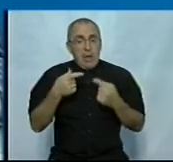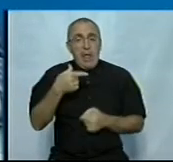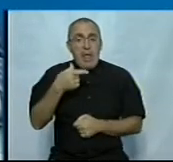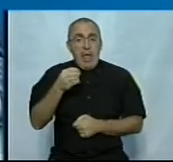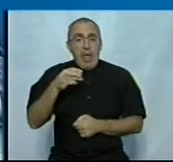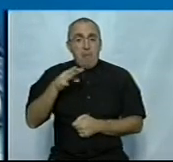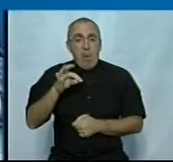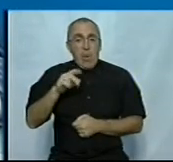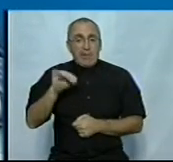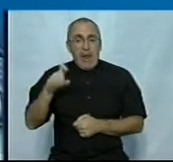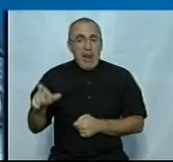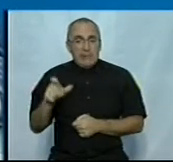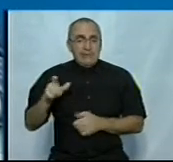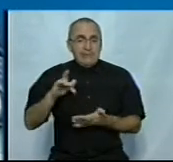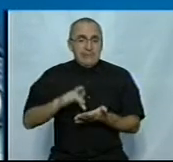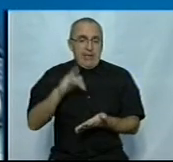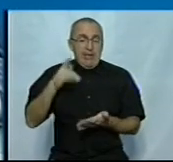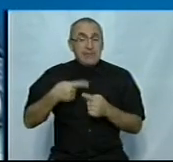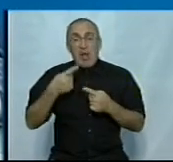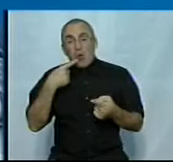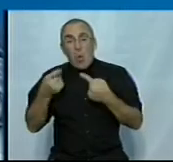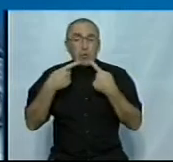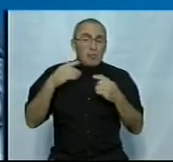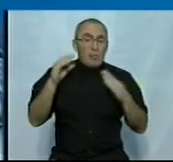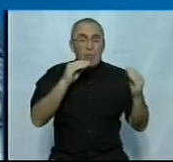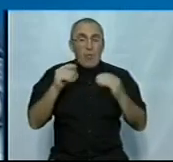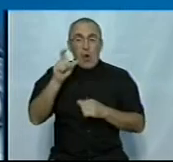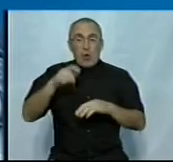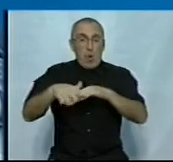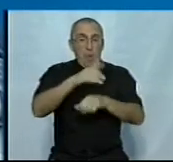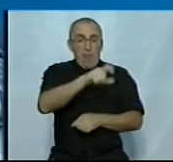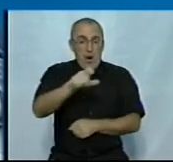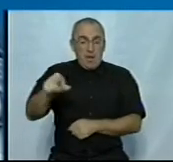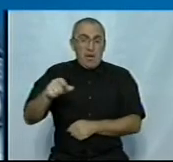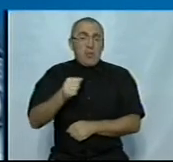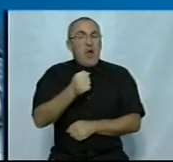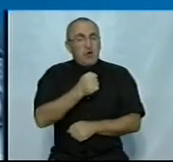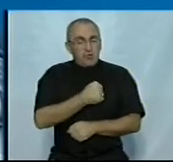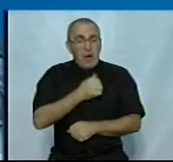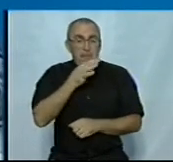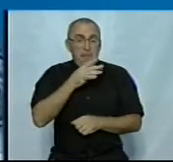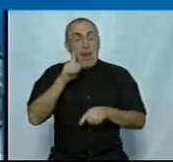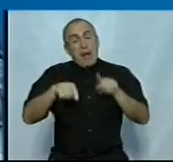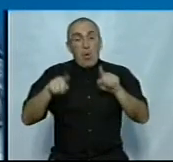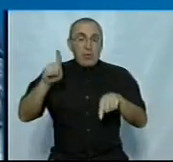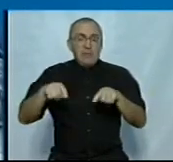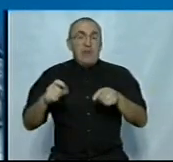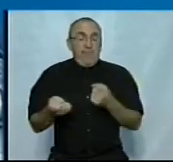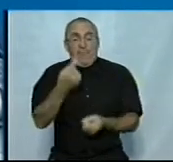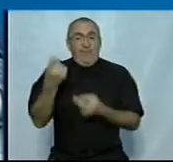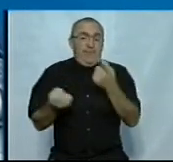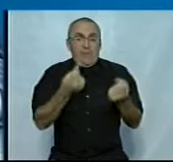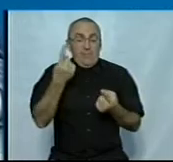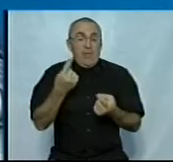гемодіалізний центр. А взагалі ці розмови в громаді, на жаль, періодично виникають. Особливо